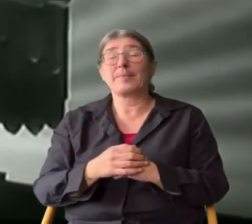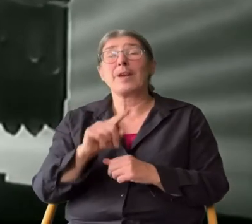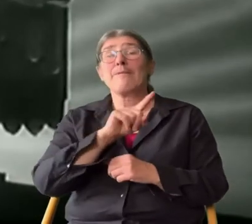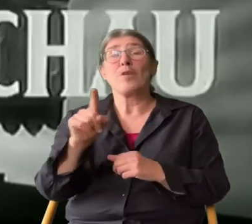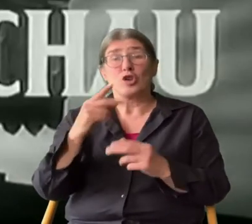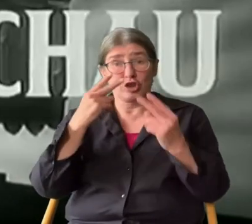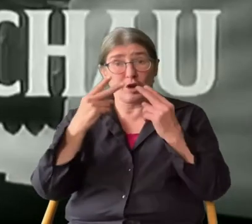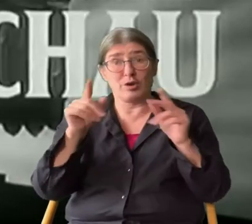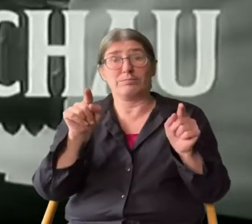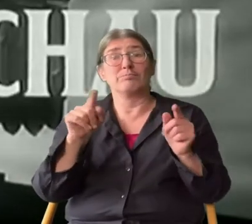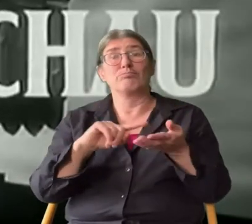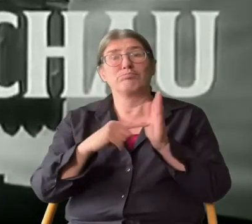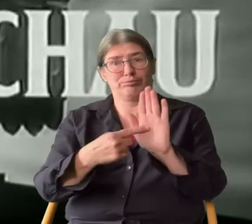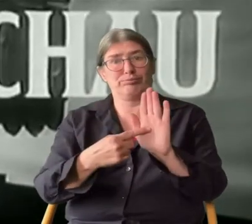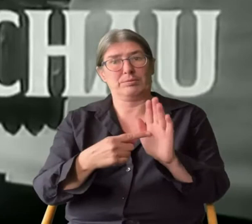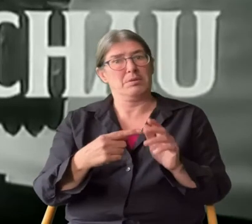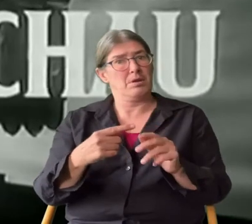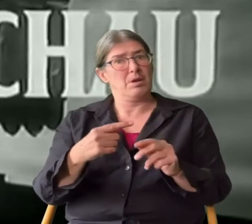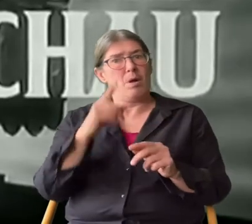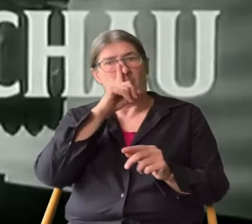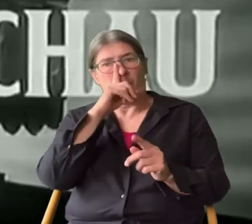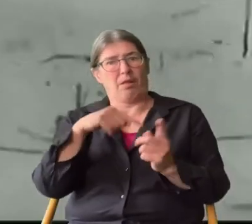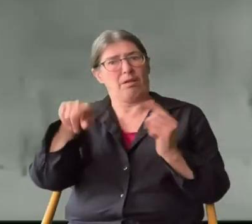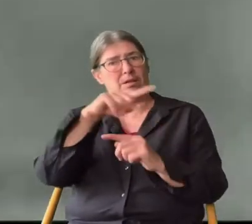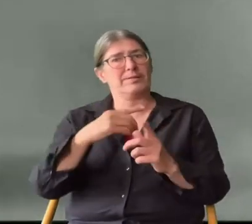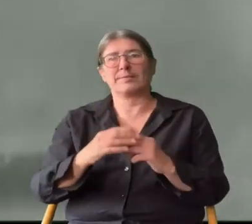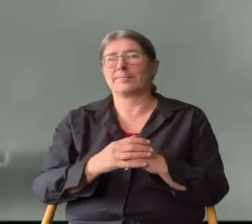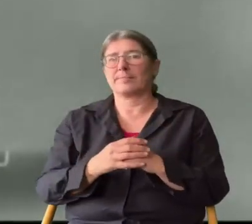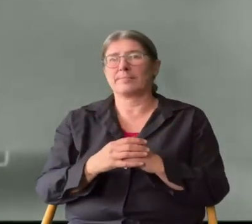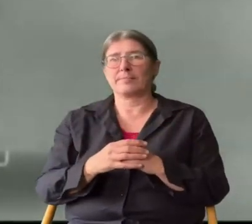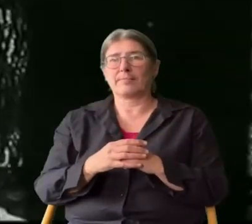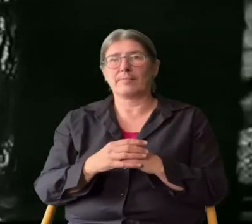Die Wochenschau zeigt ihre eigene Wirklichkeit.